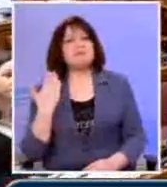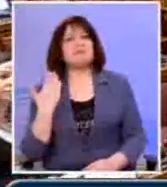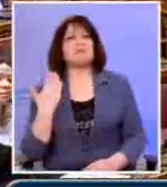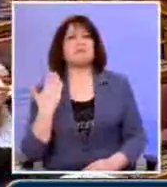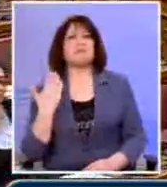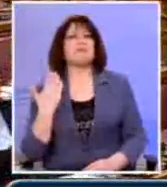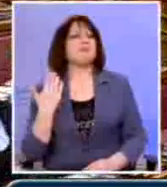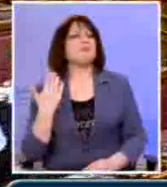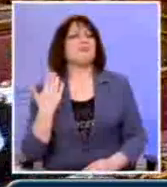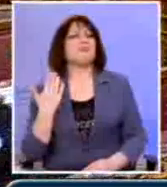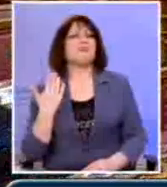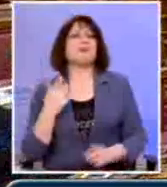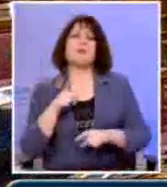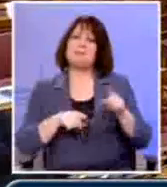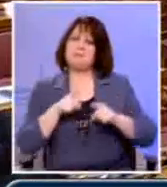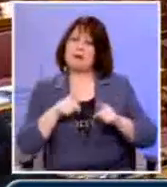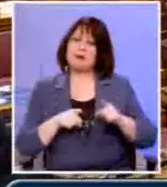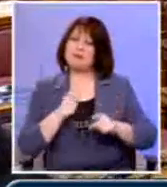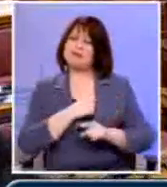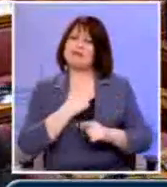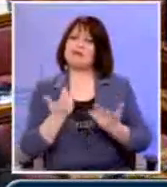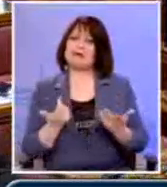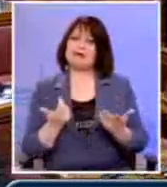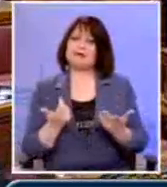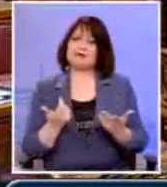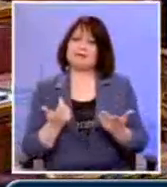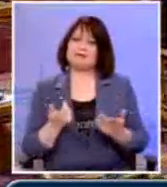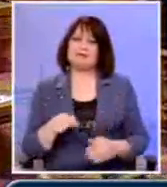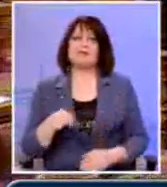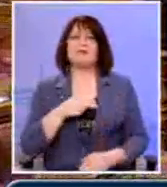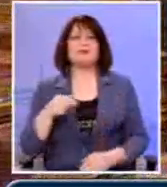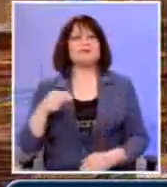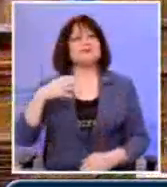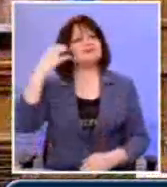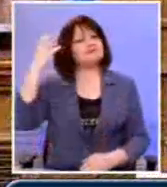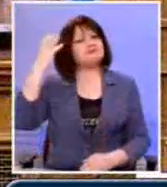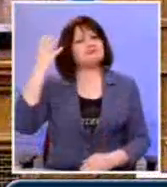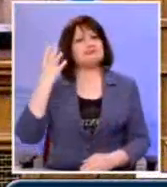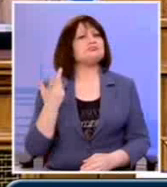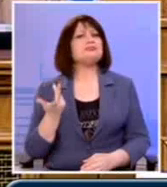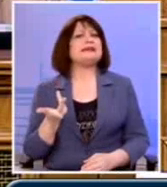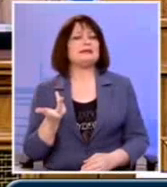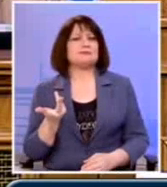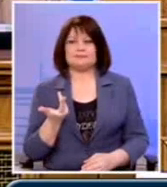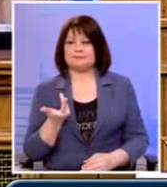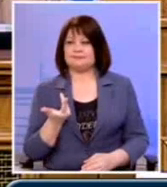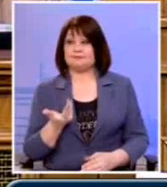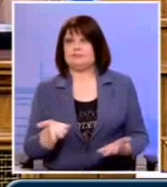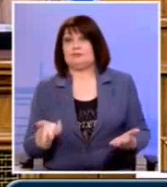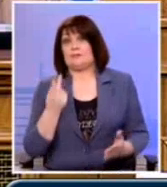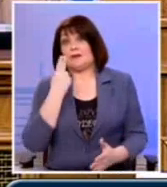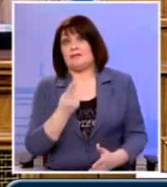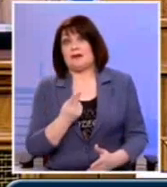Ευρωπαϊκή Ένωση εν τη ανοησία της, η υπόθεση, η φαντασίωση αυτή ποια ήταν, ήταν ότι βλέπετε ότι